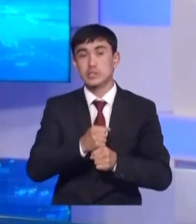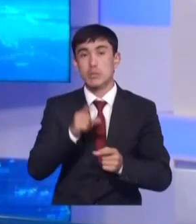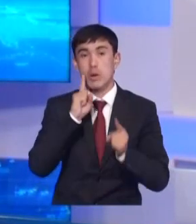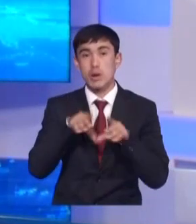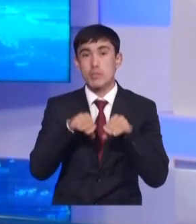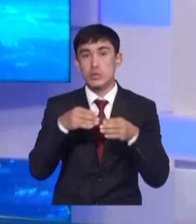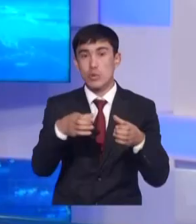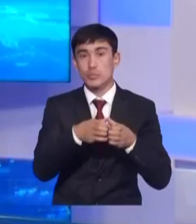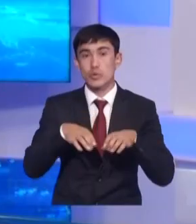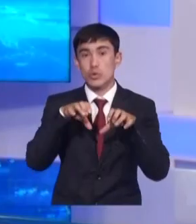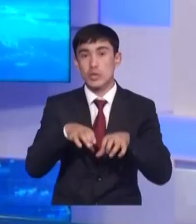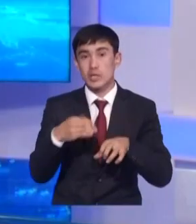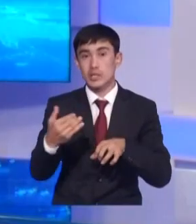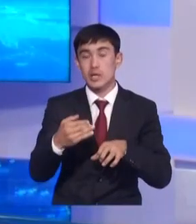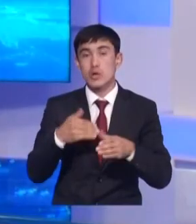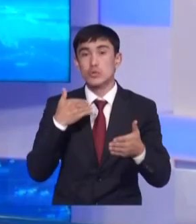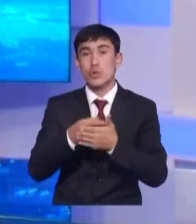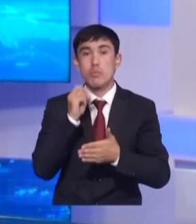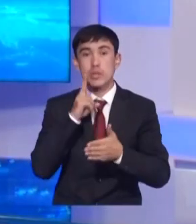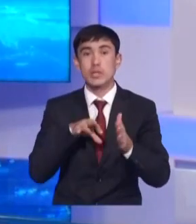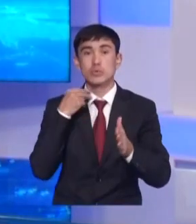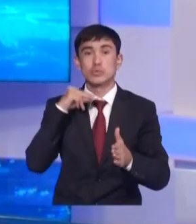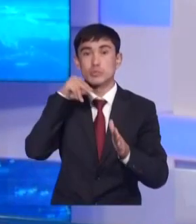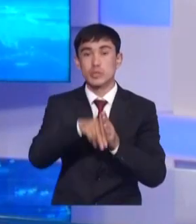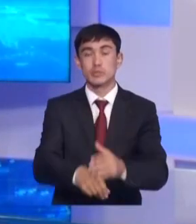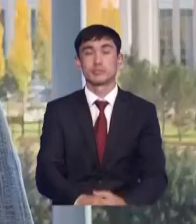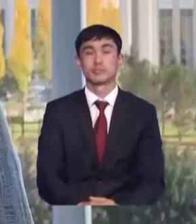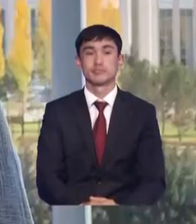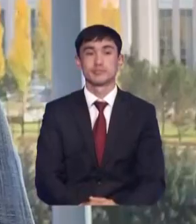парламент палаталарының Қаларда түске дейін дауыстарын берді.